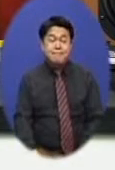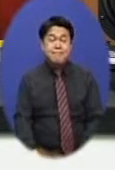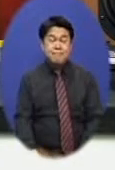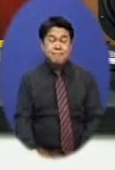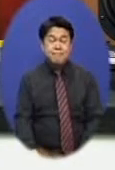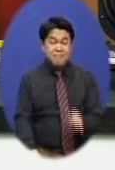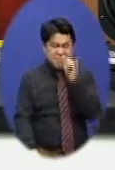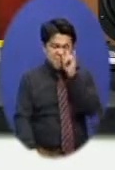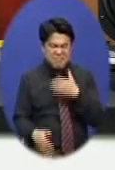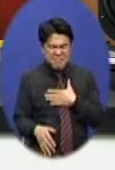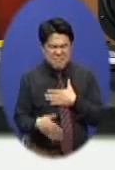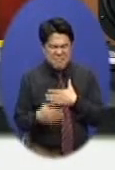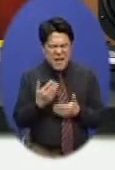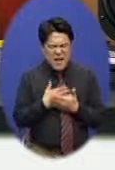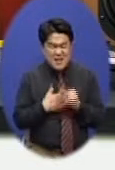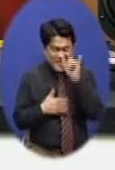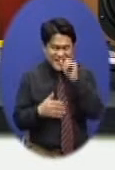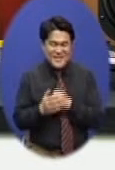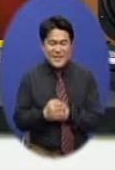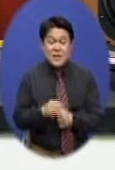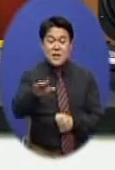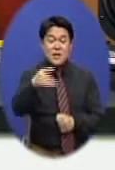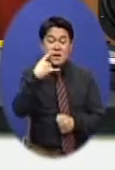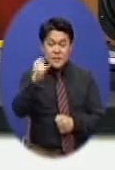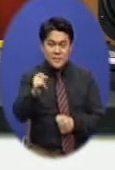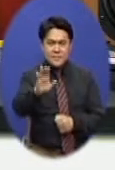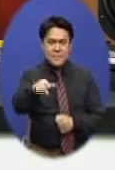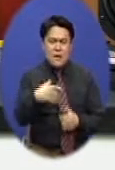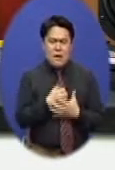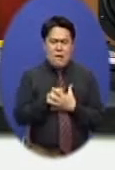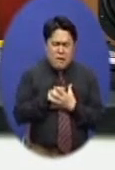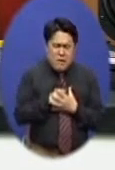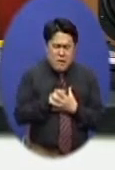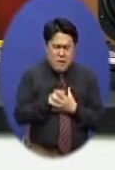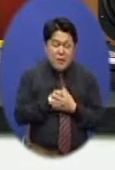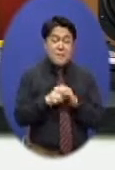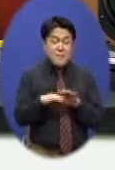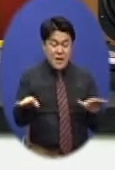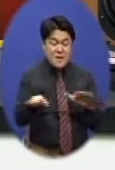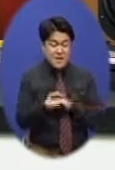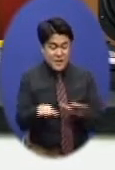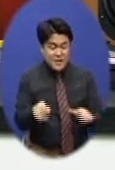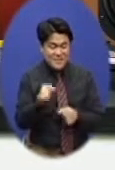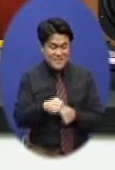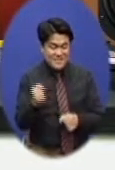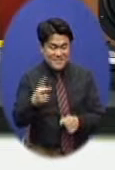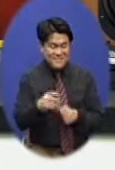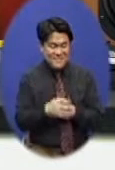그렇네요. 네. 네. 그 자. 어머니. 그 그러면은 네. 긴장도 이렇게 살짝 풀 겸 네.